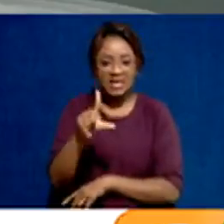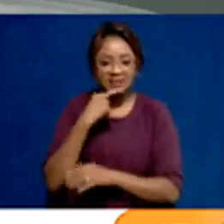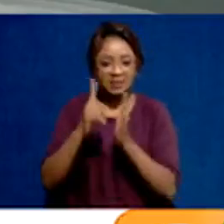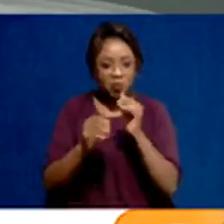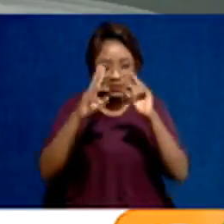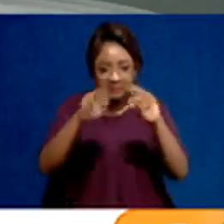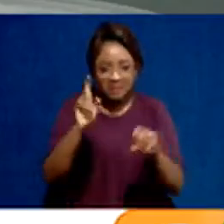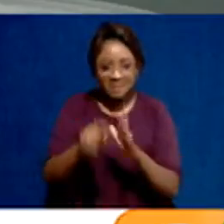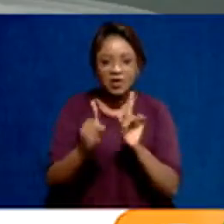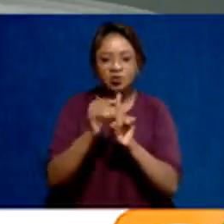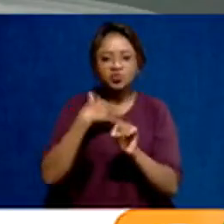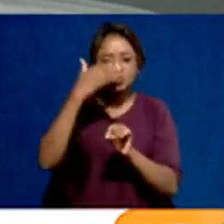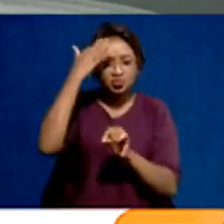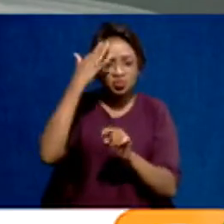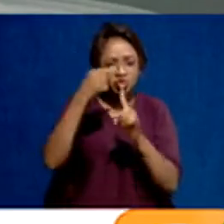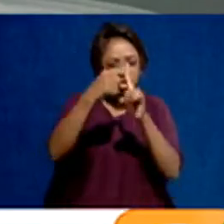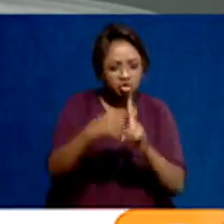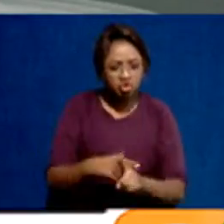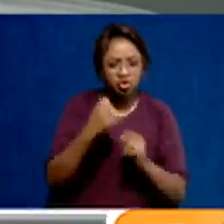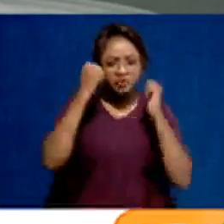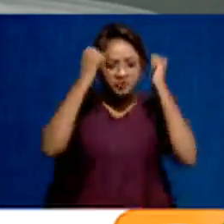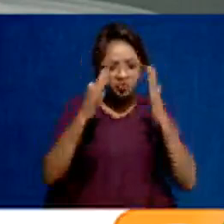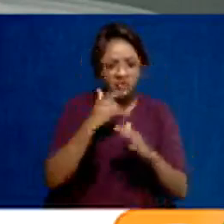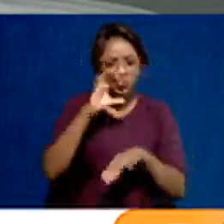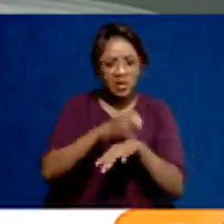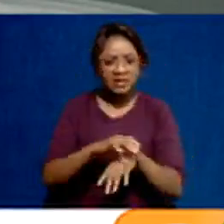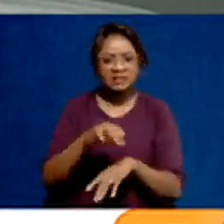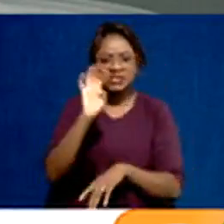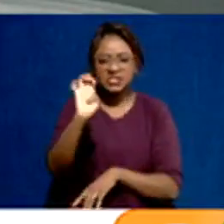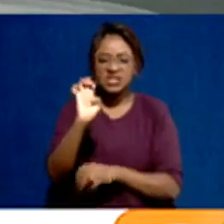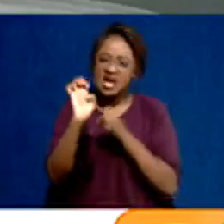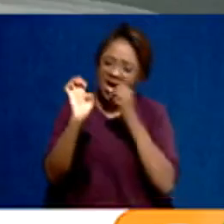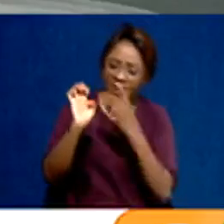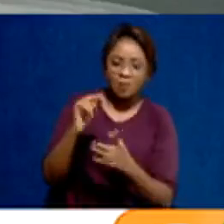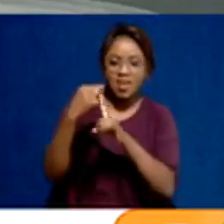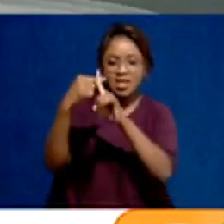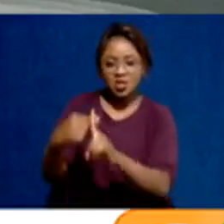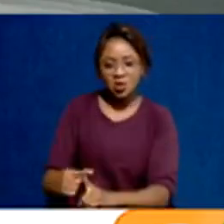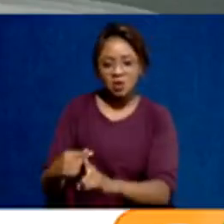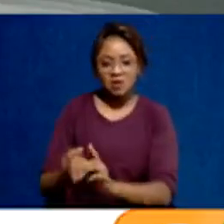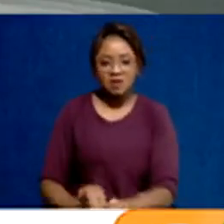pia akitaka kuchunguzwa kwa idadi ya juu ya wanafunzi waliopata alama E.